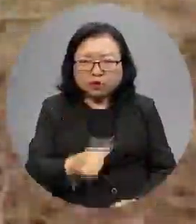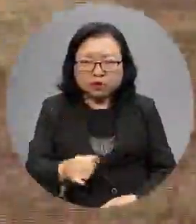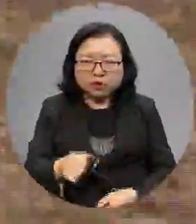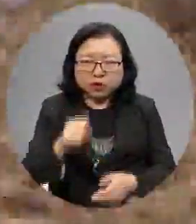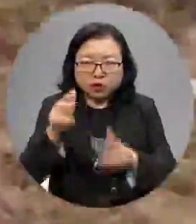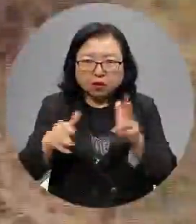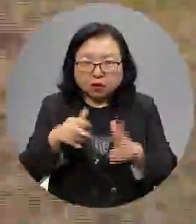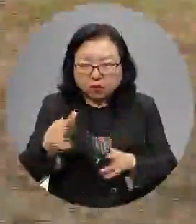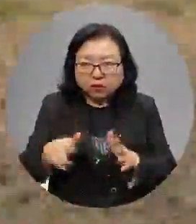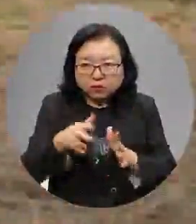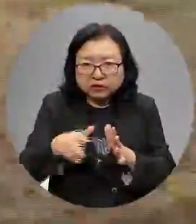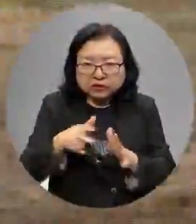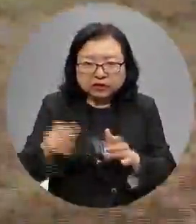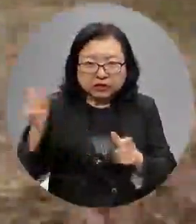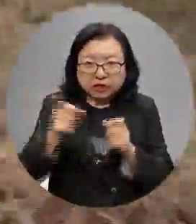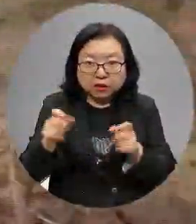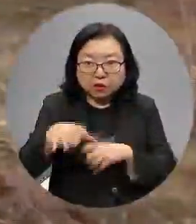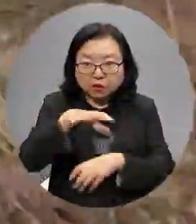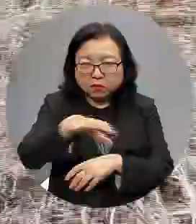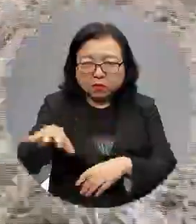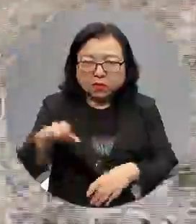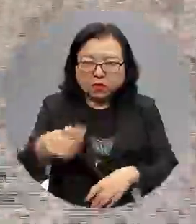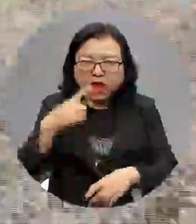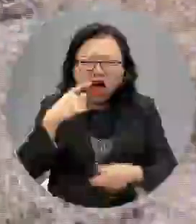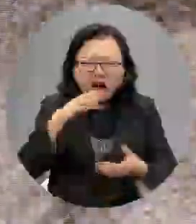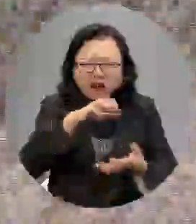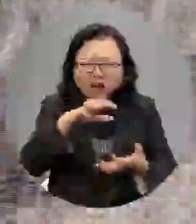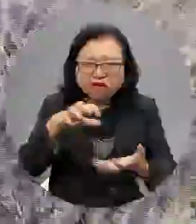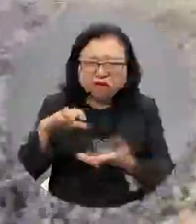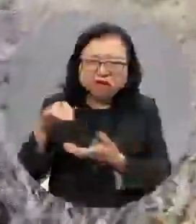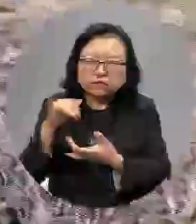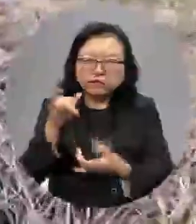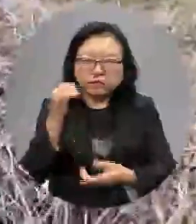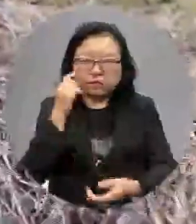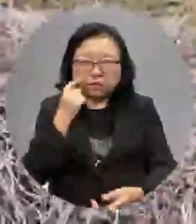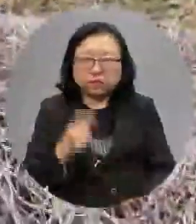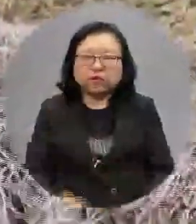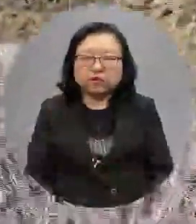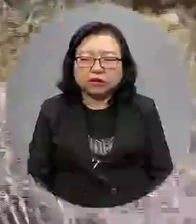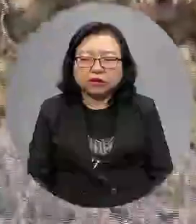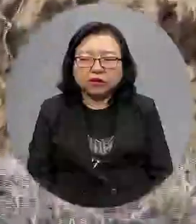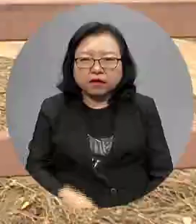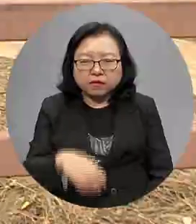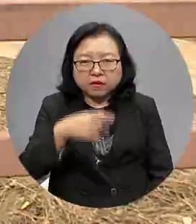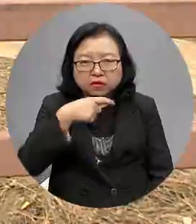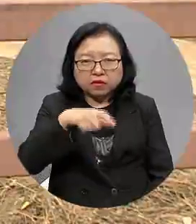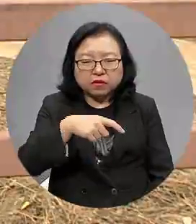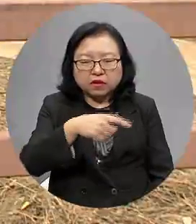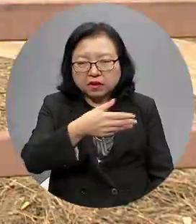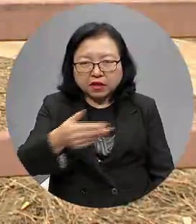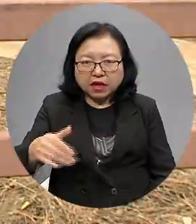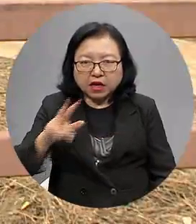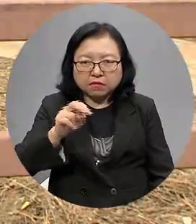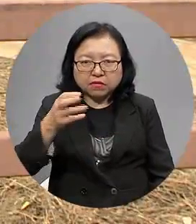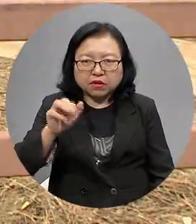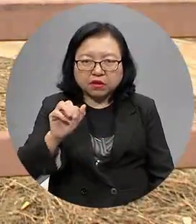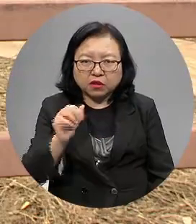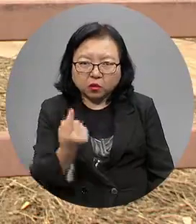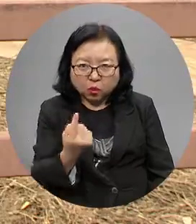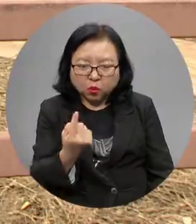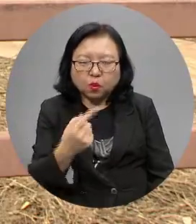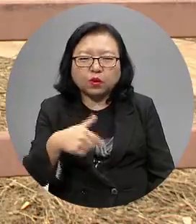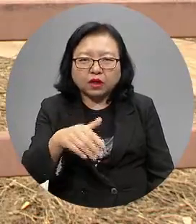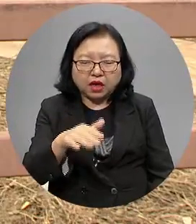거품이 가득한 오염수도 목격됩니다. 모두 미호강으로 향하는 길입니다. 음성에서 시작한